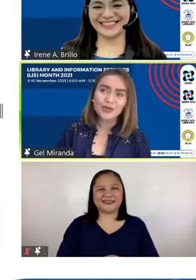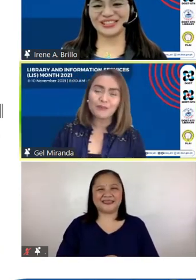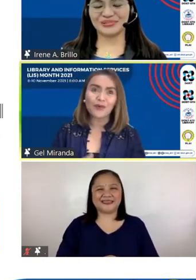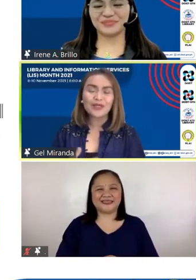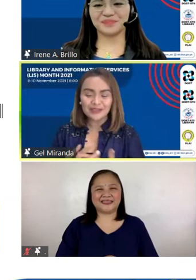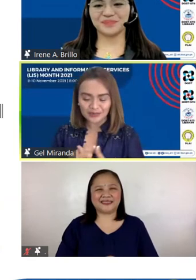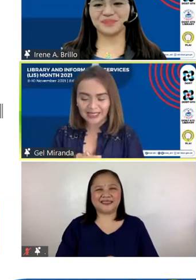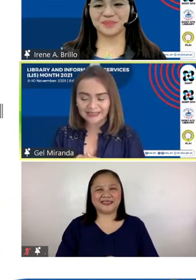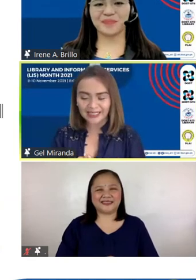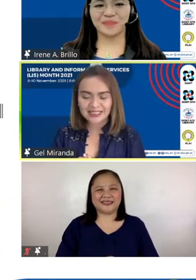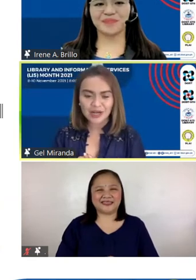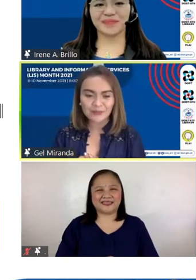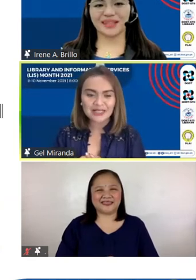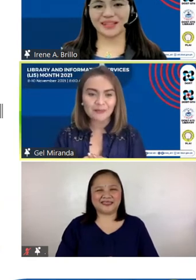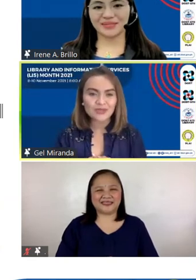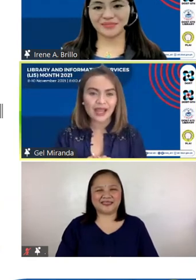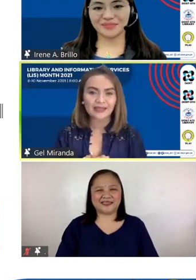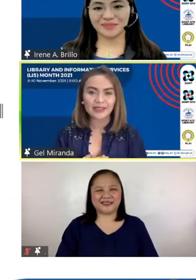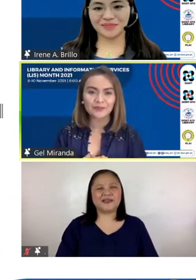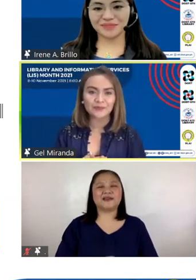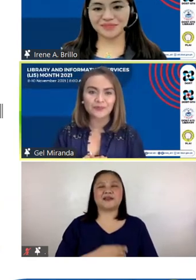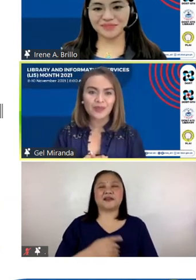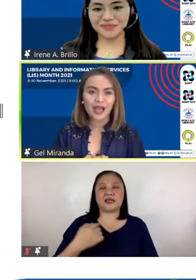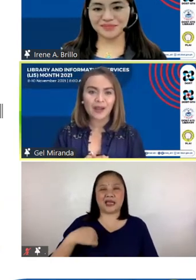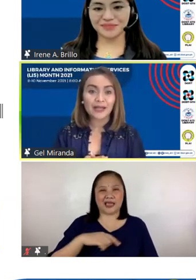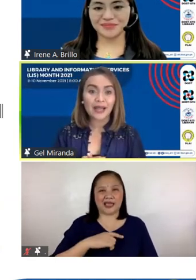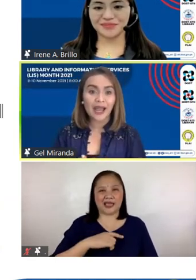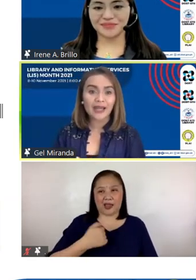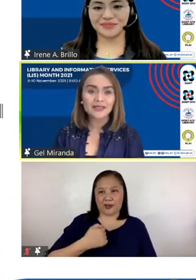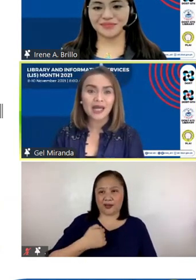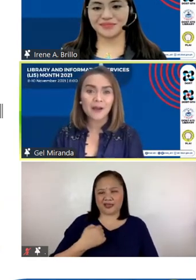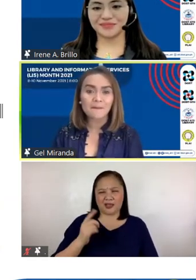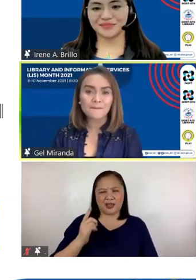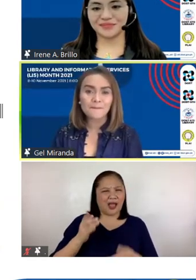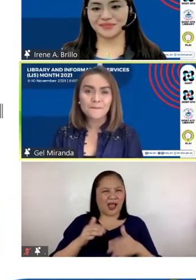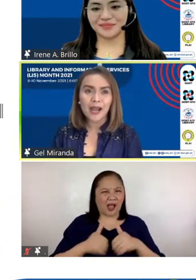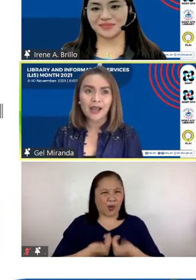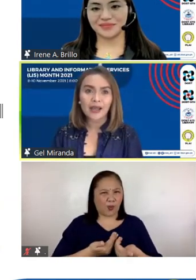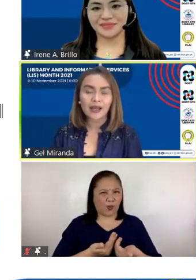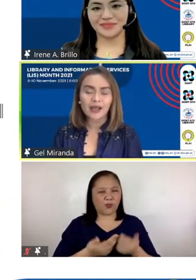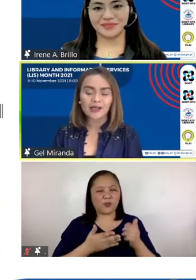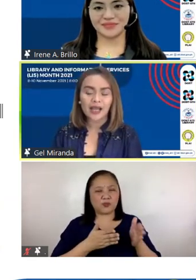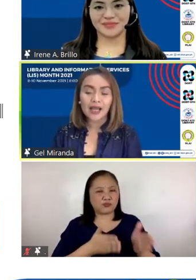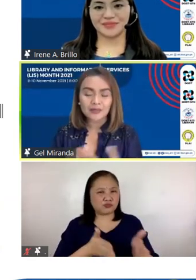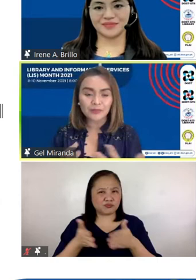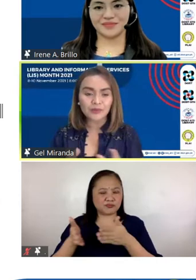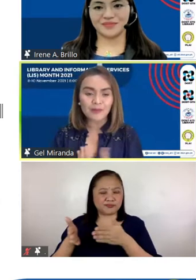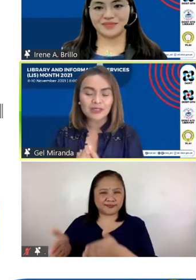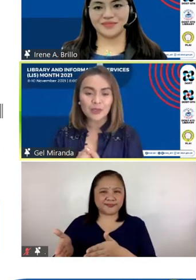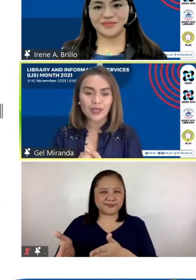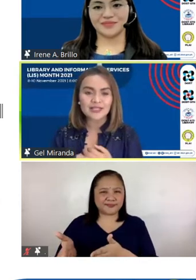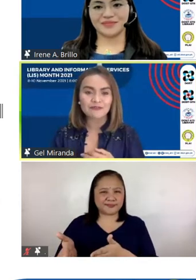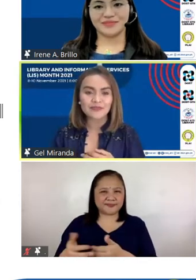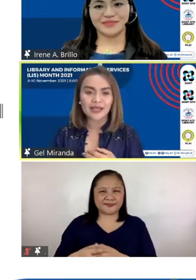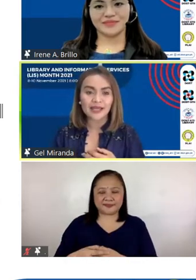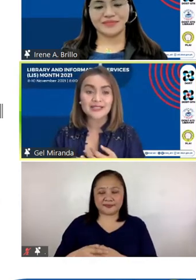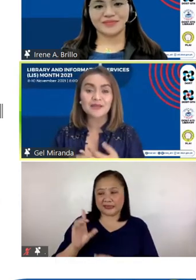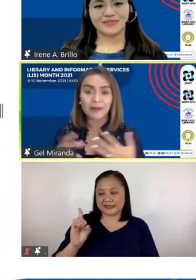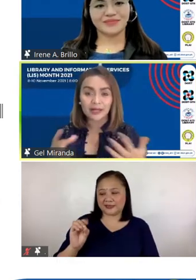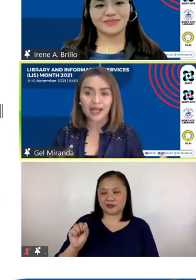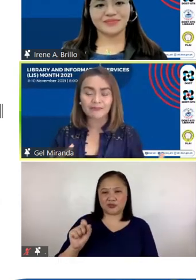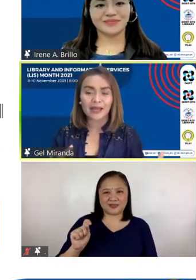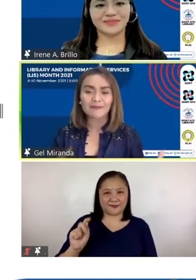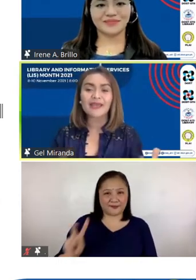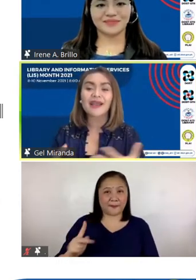po, ulitin ko na lang din, syempre isa po sa ating paraan na ang ating programang DOST-TV ay isa